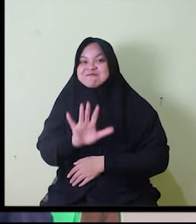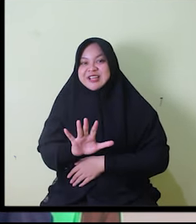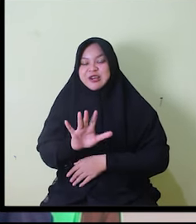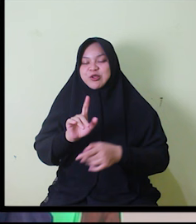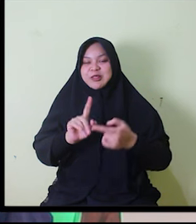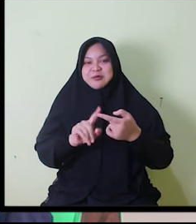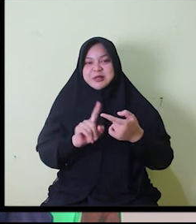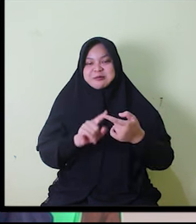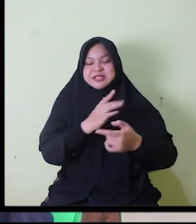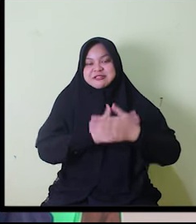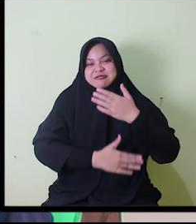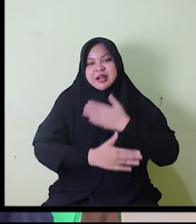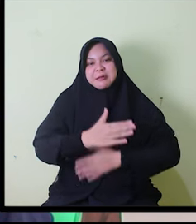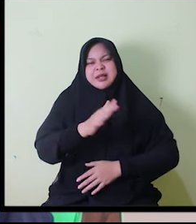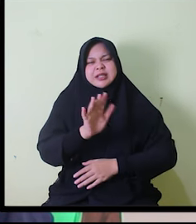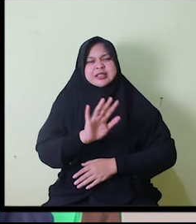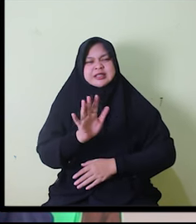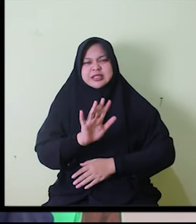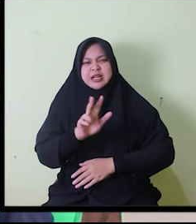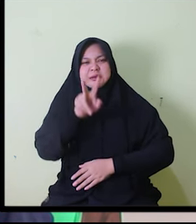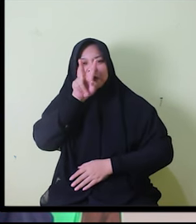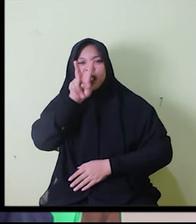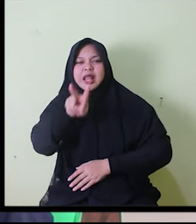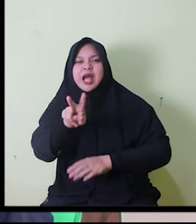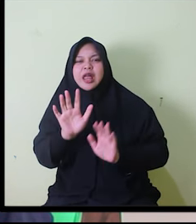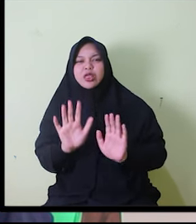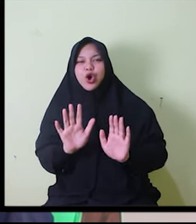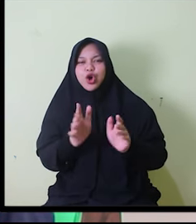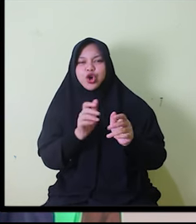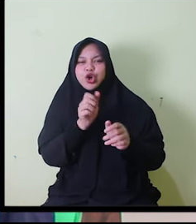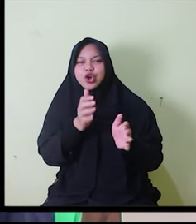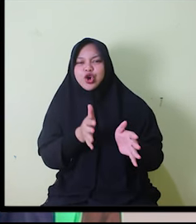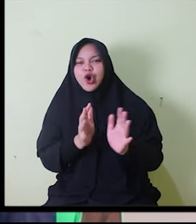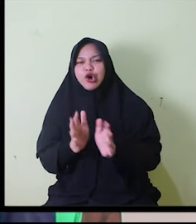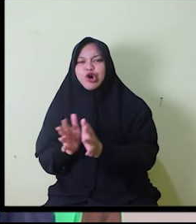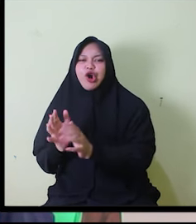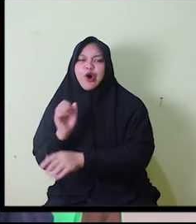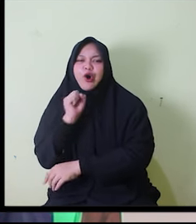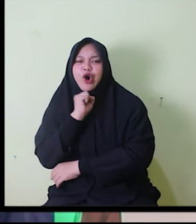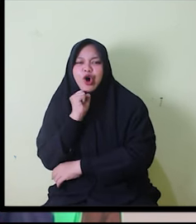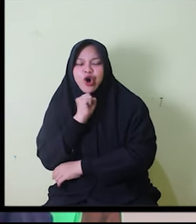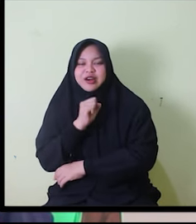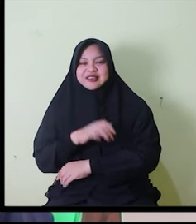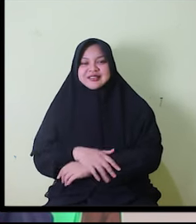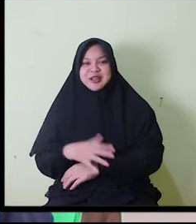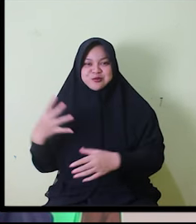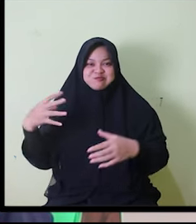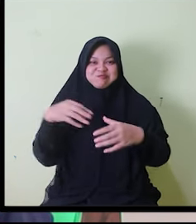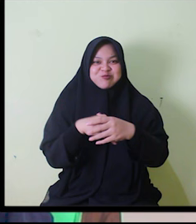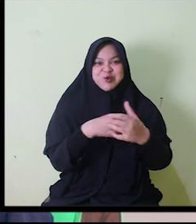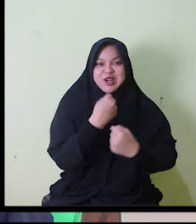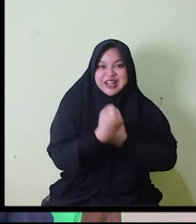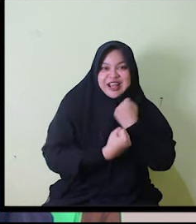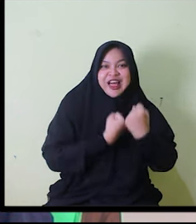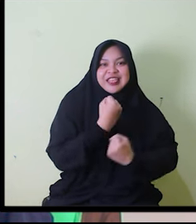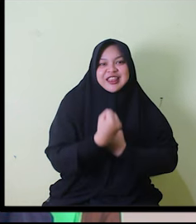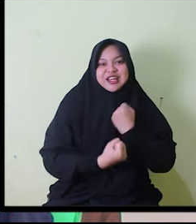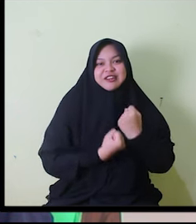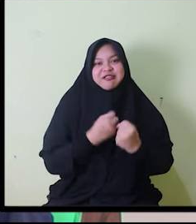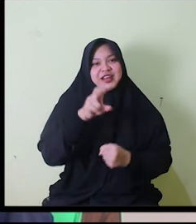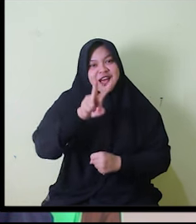itu jangan hanya jadi penonton nongkrong gini Ya sebisa mungkin jadi pemain ya Kemudian ada